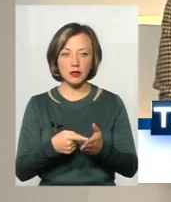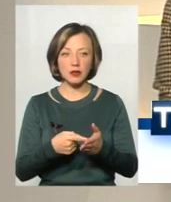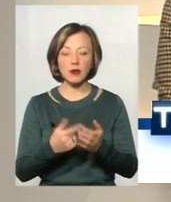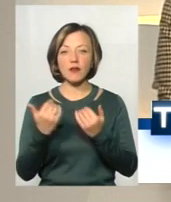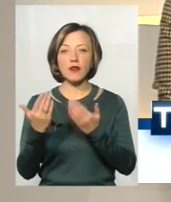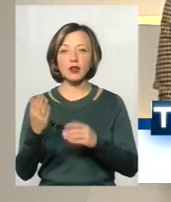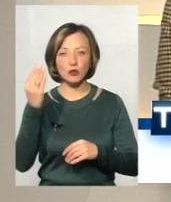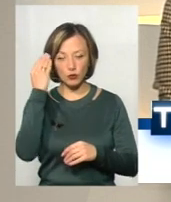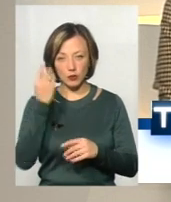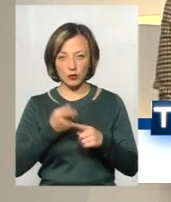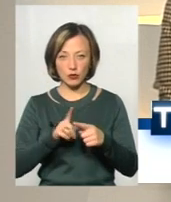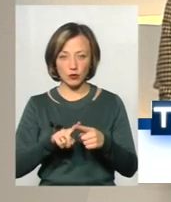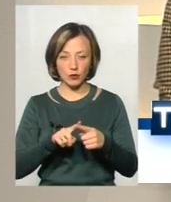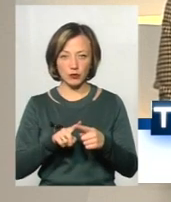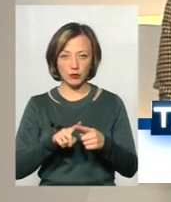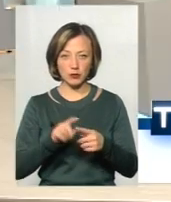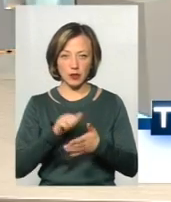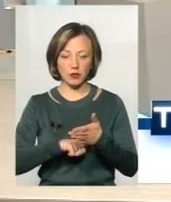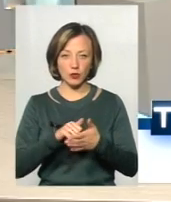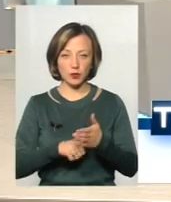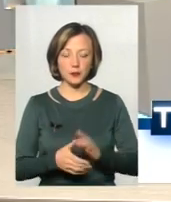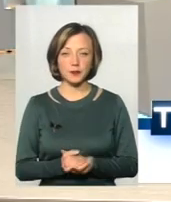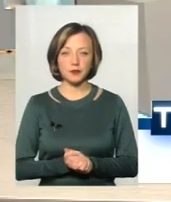Тетяна, ваша думка з цього приводу?